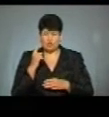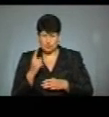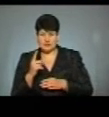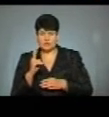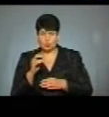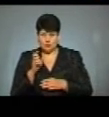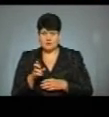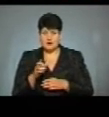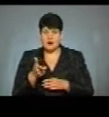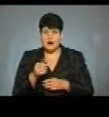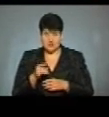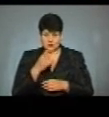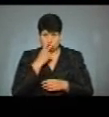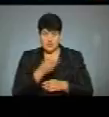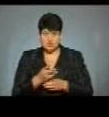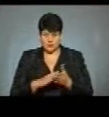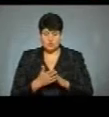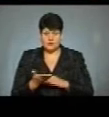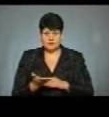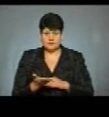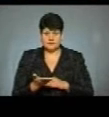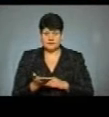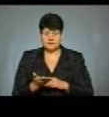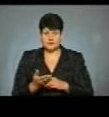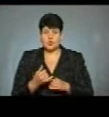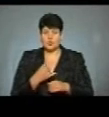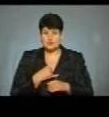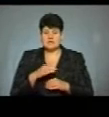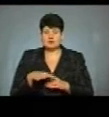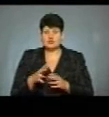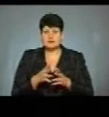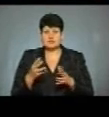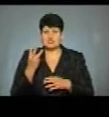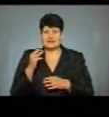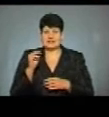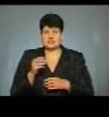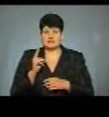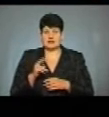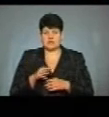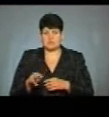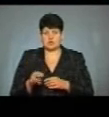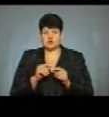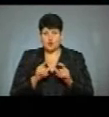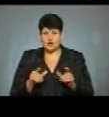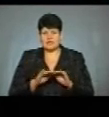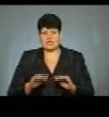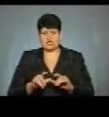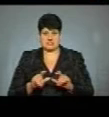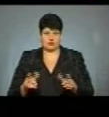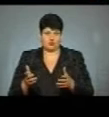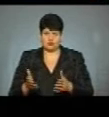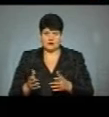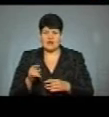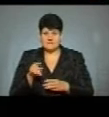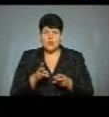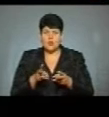метр газу, а бачите, яка обстановка. В нас площа більше 3000 квадратних метрів школа і дитячий садочок. А